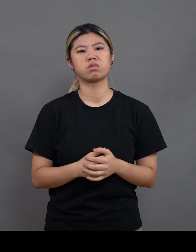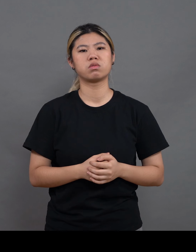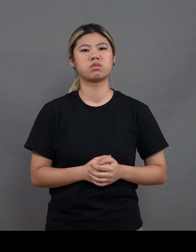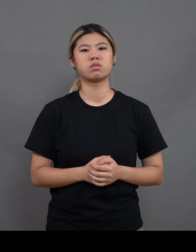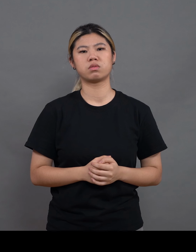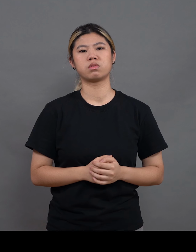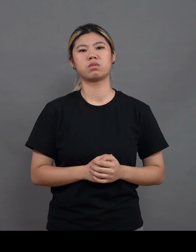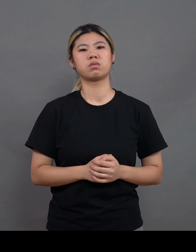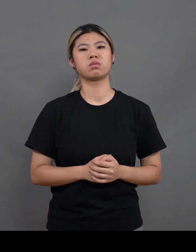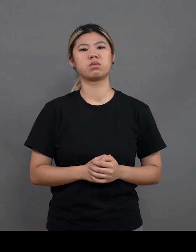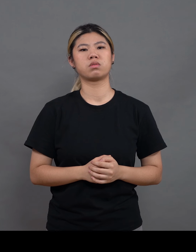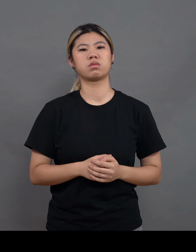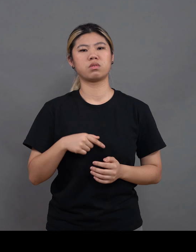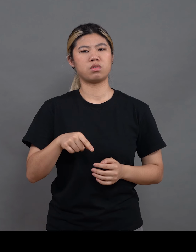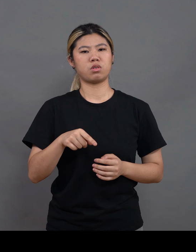传，